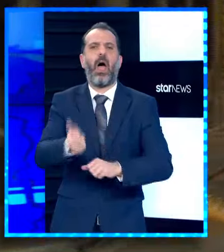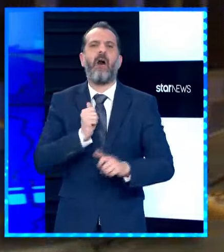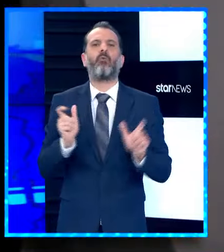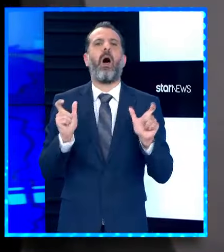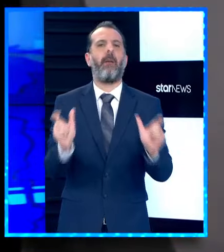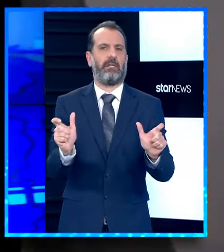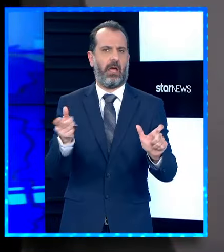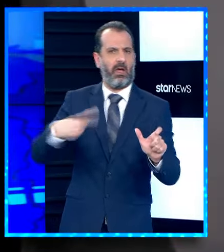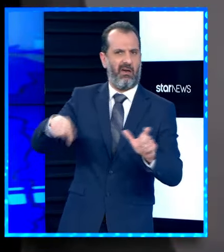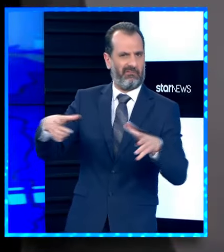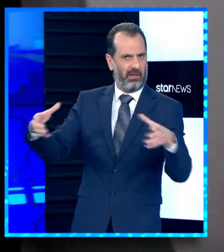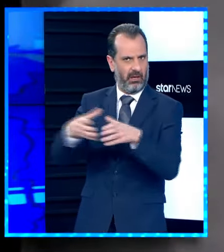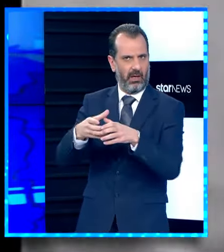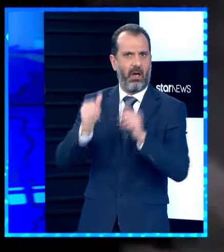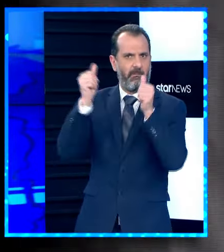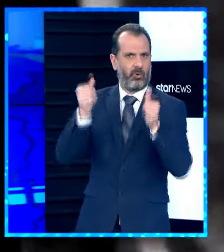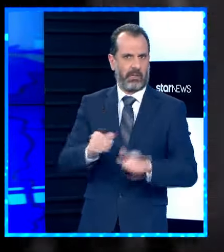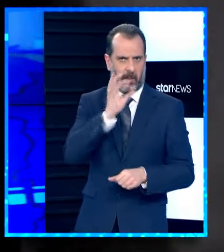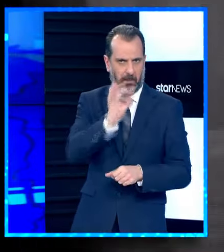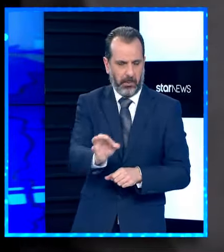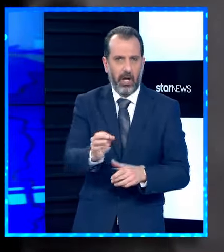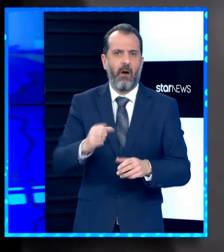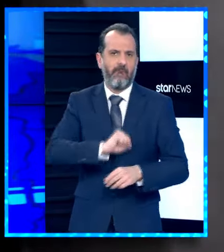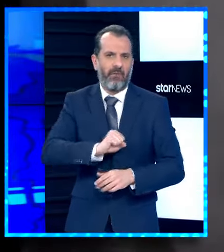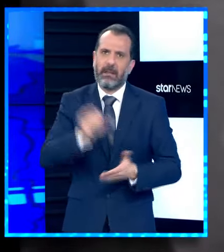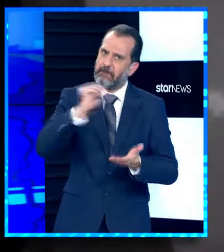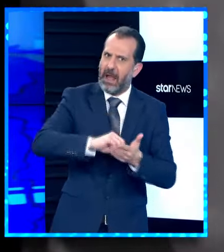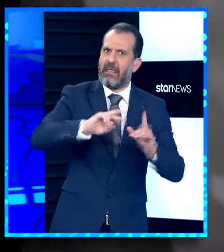όσο δεν βγαίνει προκήρυξη, υπάρχει φόβος για νέο χτύπημα.